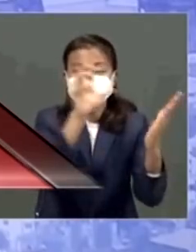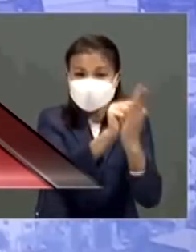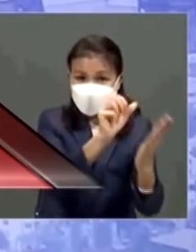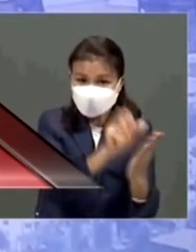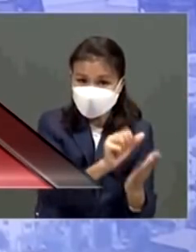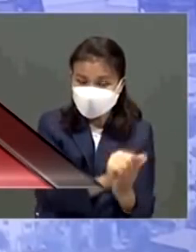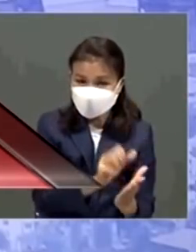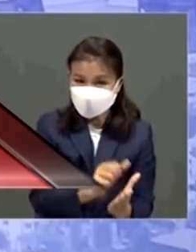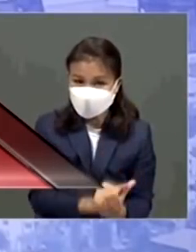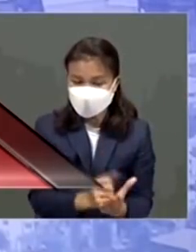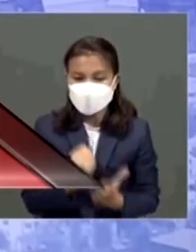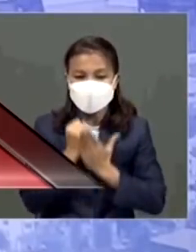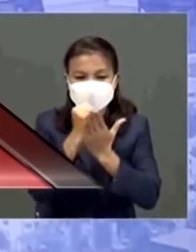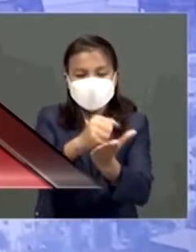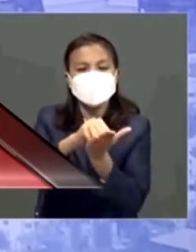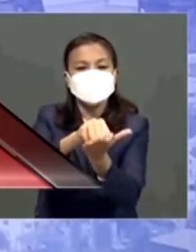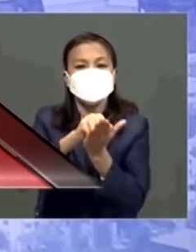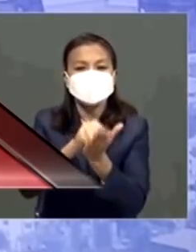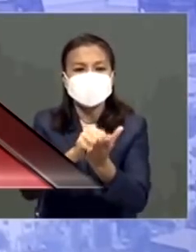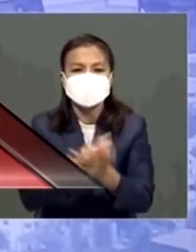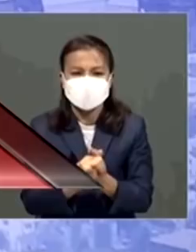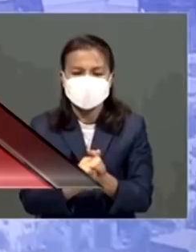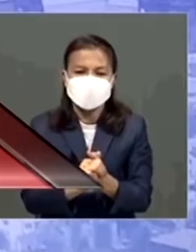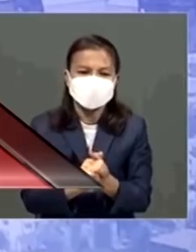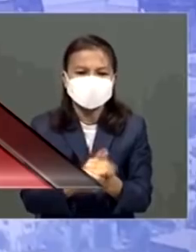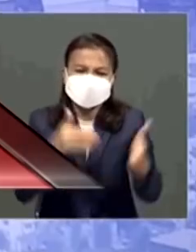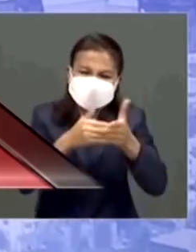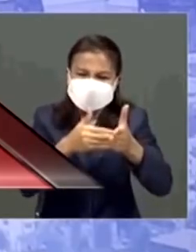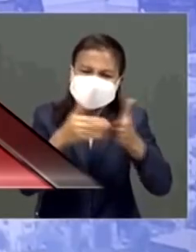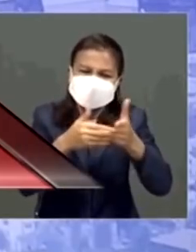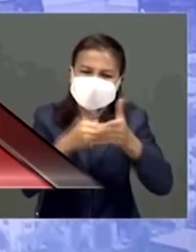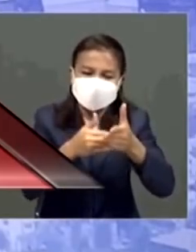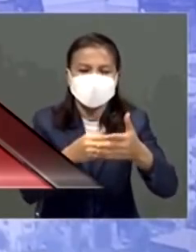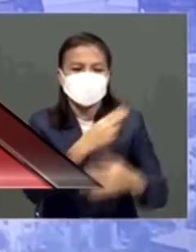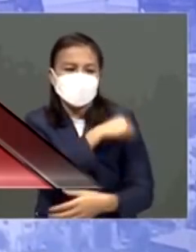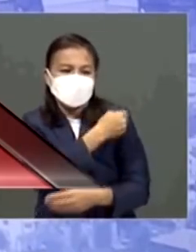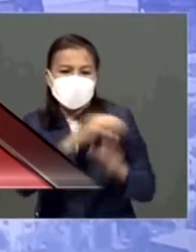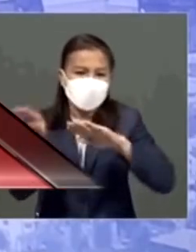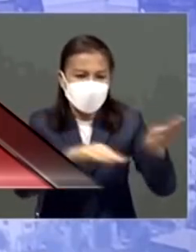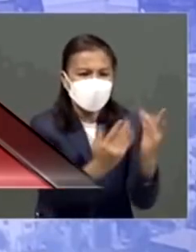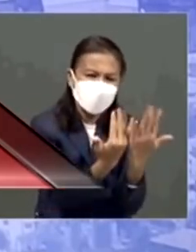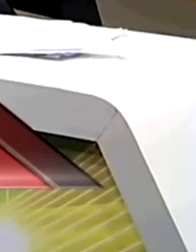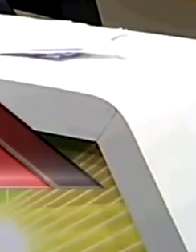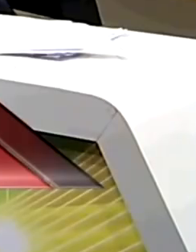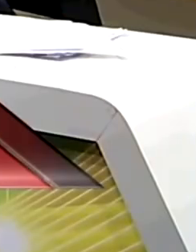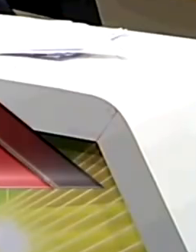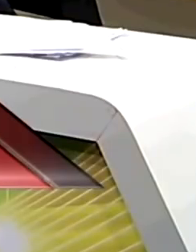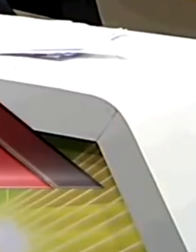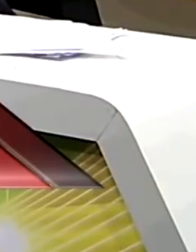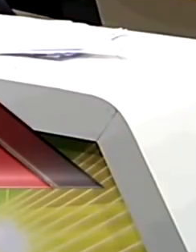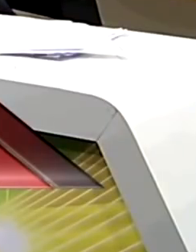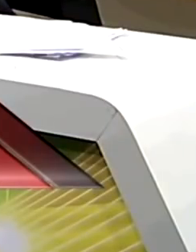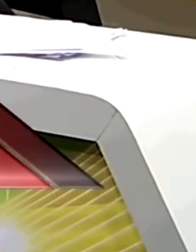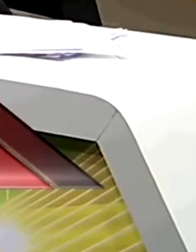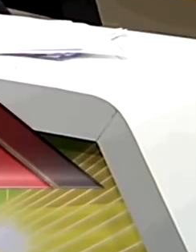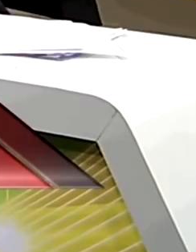พี่น้องประชาชนเพื่ออำนวยความสะดวกไม่เป็นคอขวดอย่างเดิมที่เราเคยได้ว่าไว้นะครับ เอาละครับเอาละครับ3จุดเปลี่